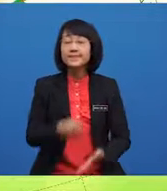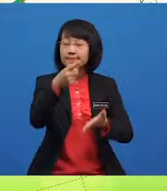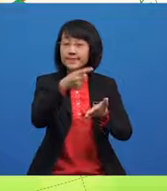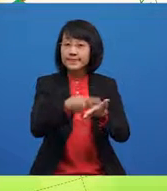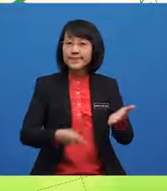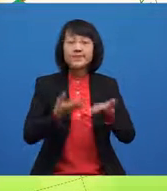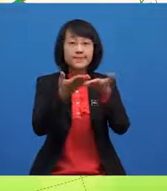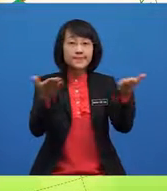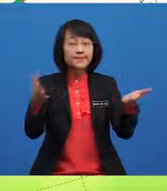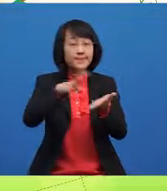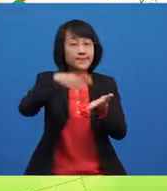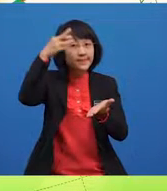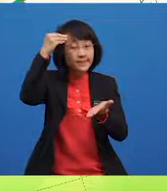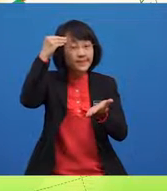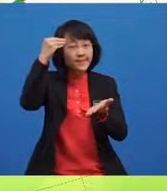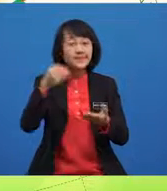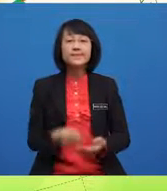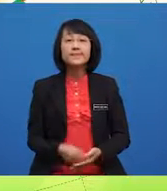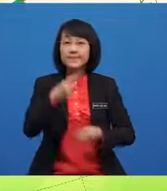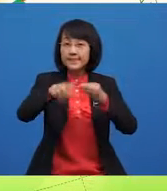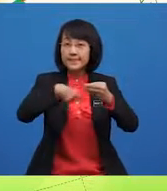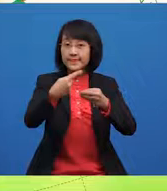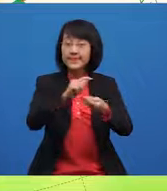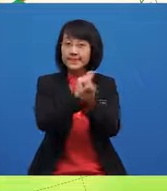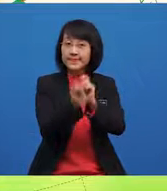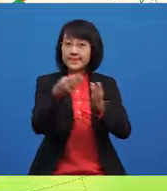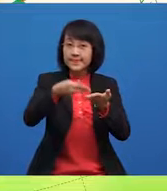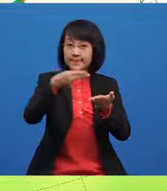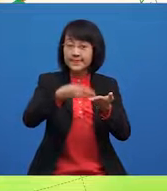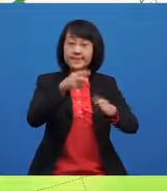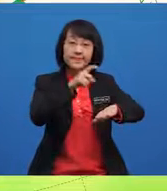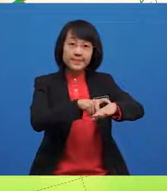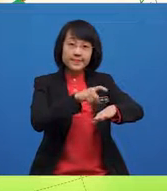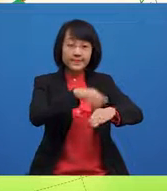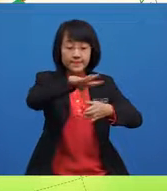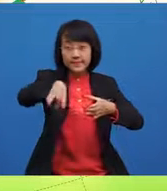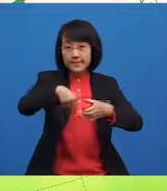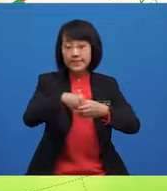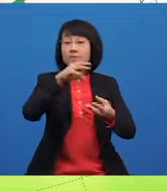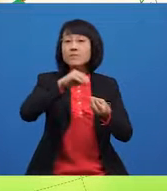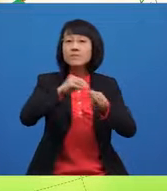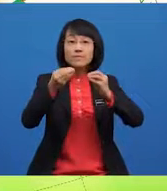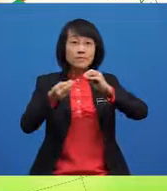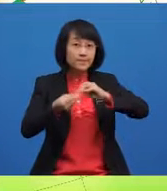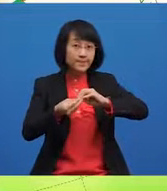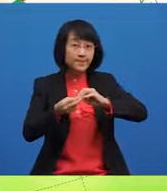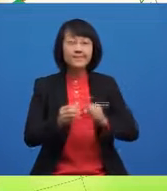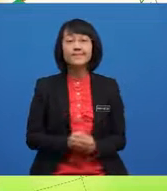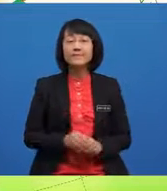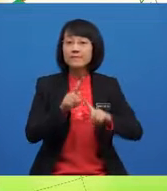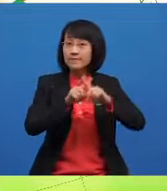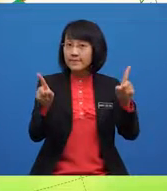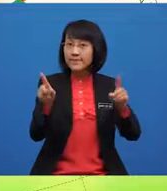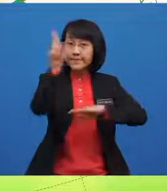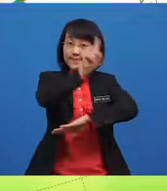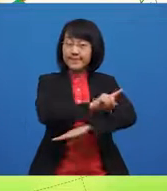ialah tentang penukaran unit masa yang melibatkan nombor bulat. Tetapi,